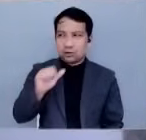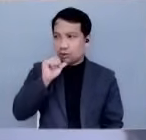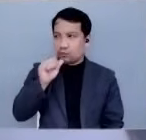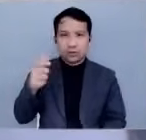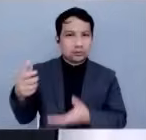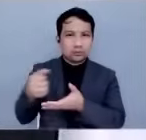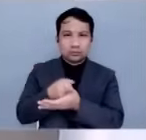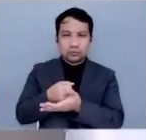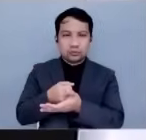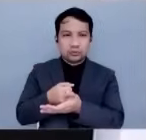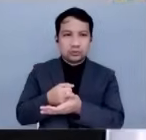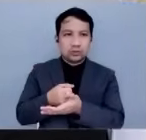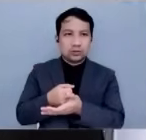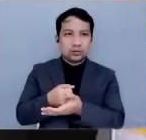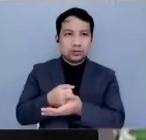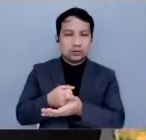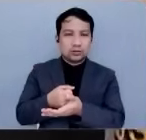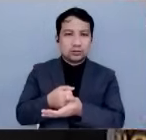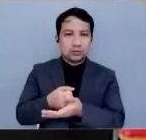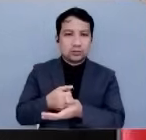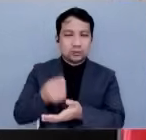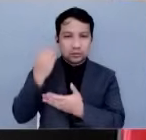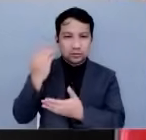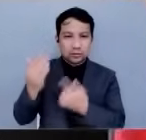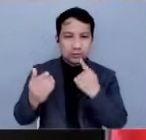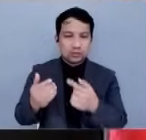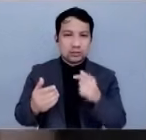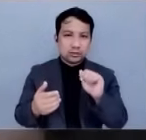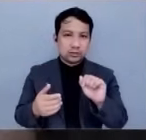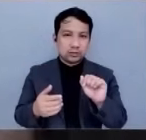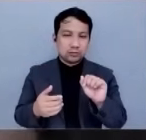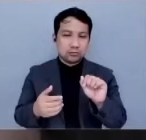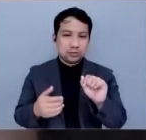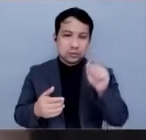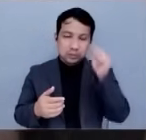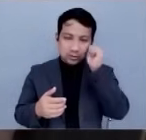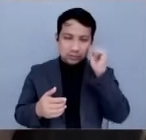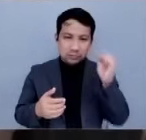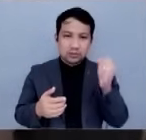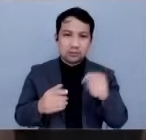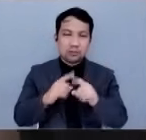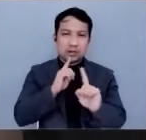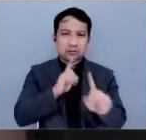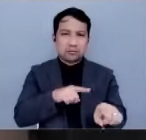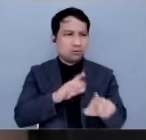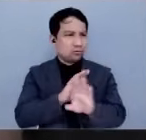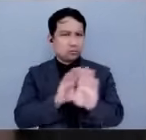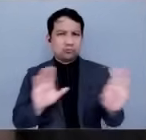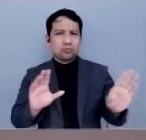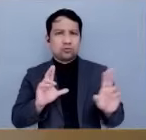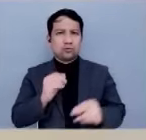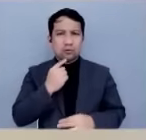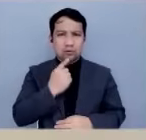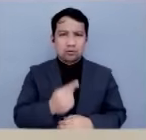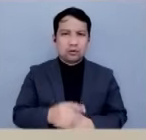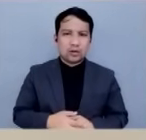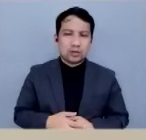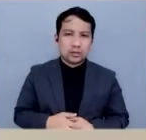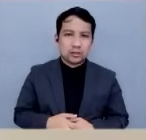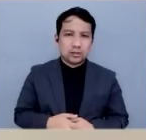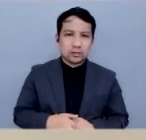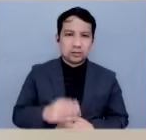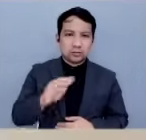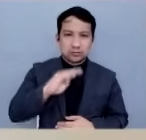datos. Sinubukang kuna ng pahayag ng News 5 si Samaniego tungkol dito. Itinanggi niya ang naturang alegasyon. Ang Manila Bulletin